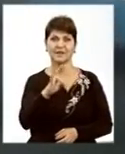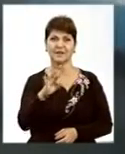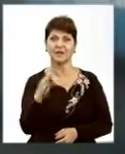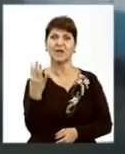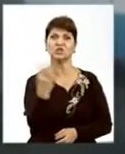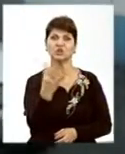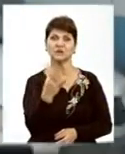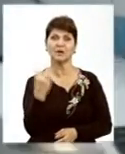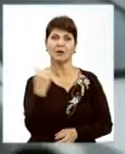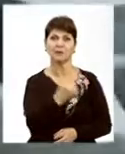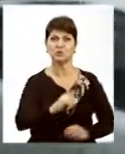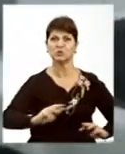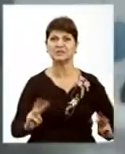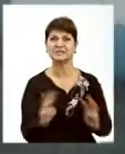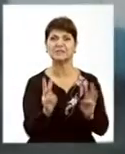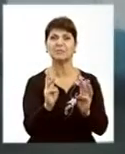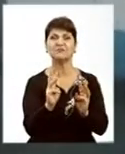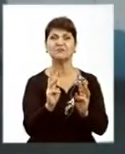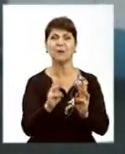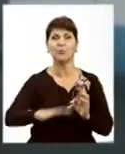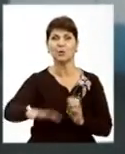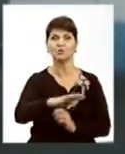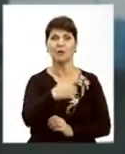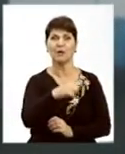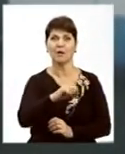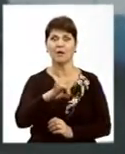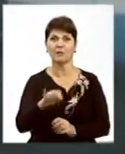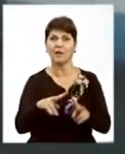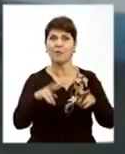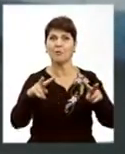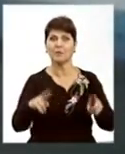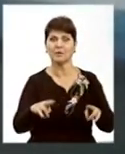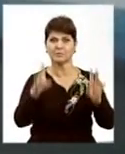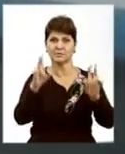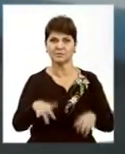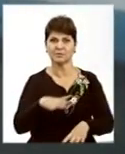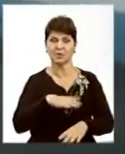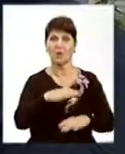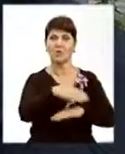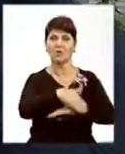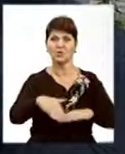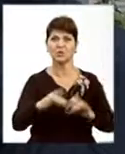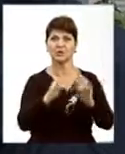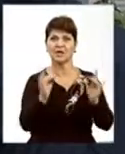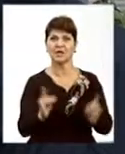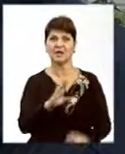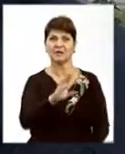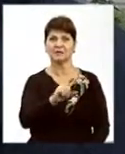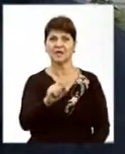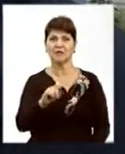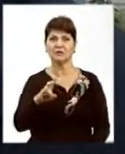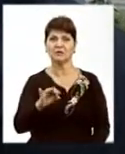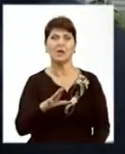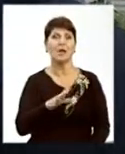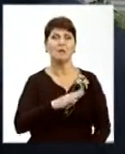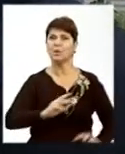задимівся на площі Гагаріна. Подібний інцидент трапився вже у лютому 2018-го на вулиці Замостянській. Було не загоряння, а задимлення